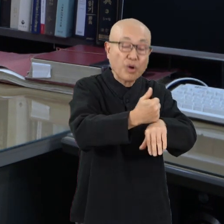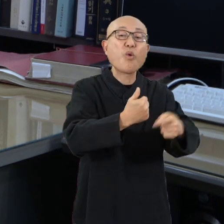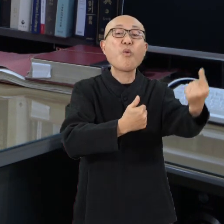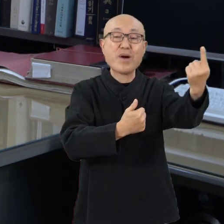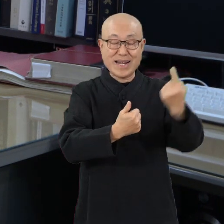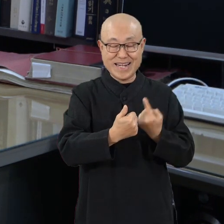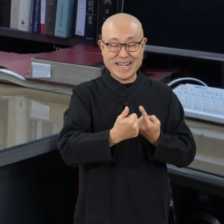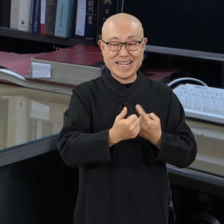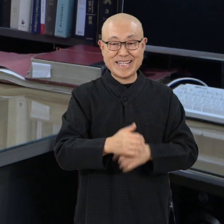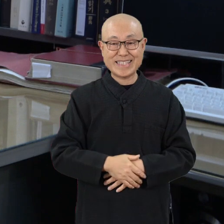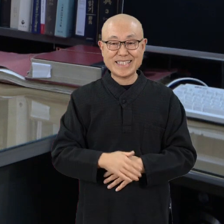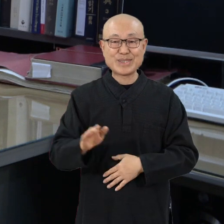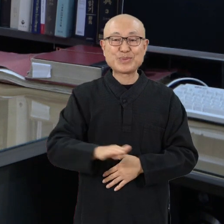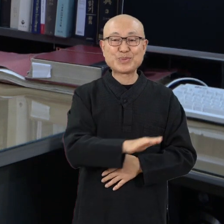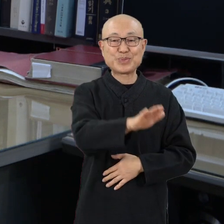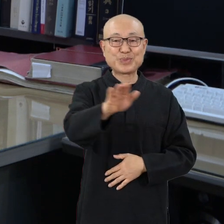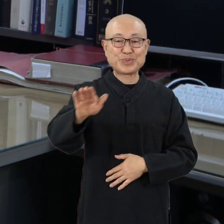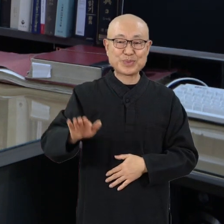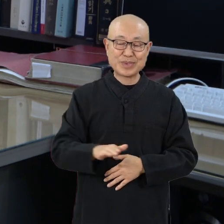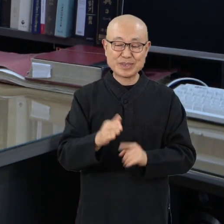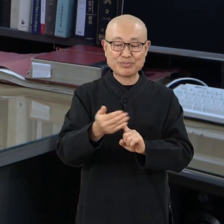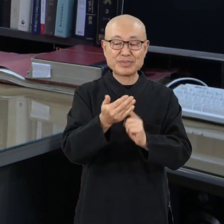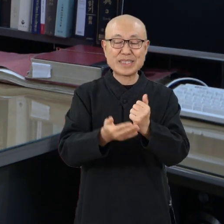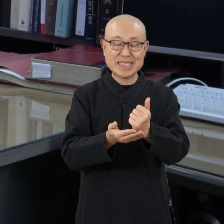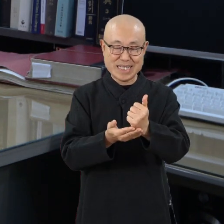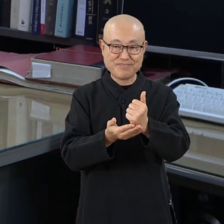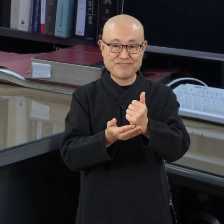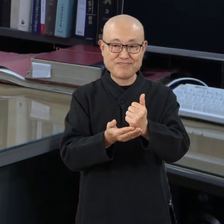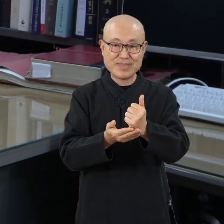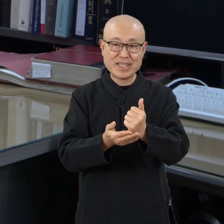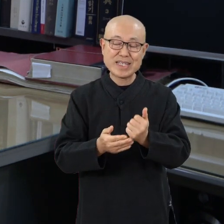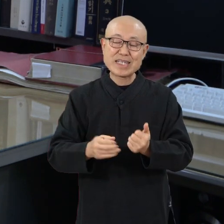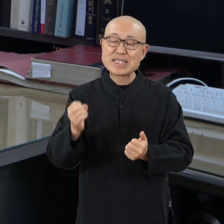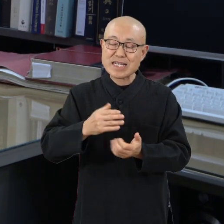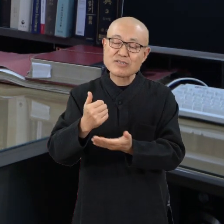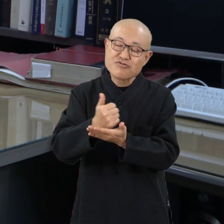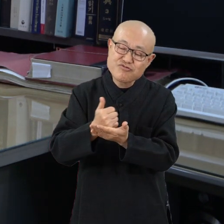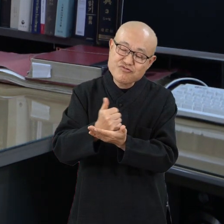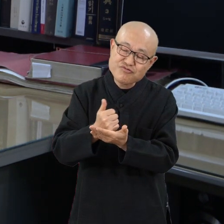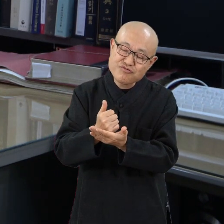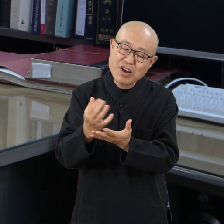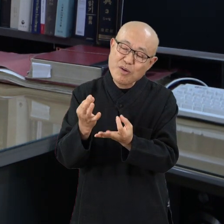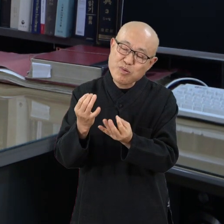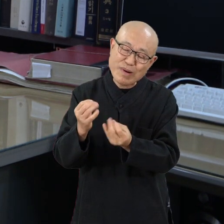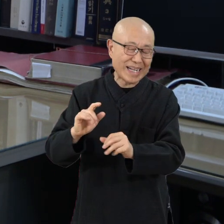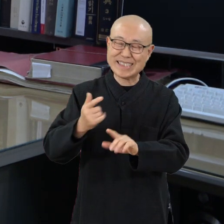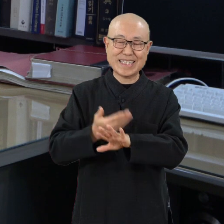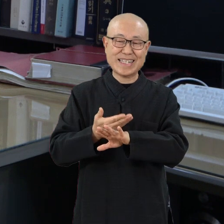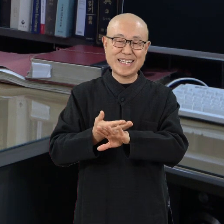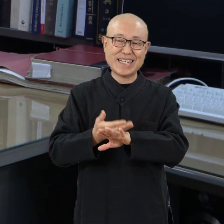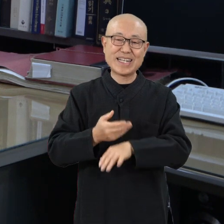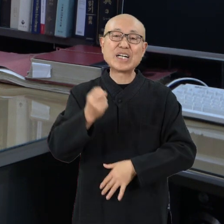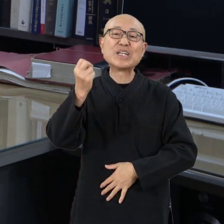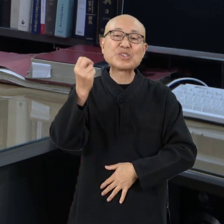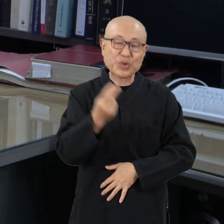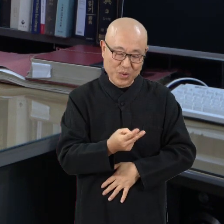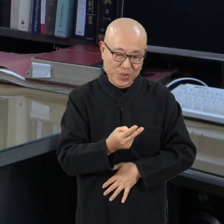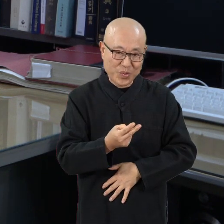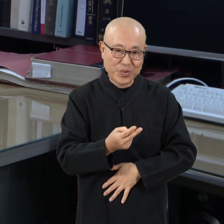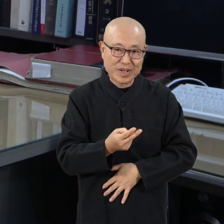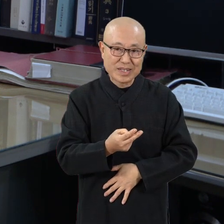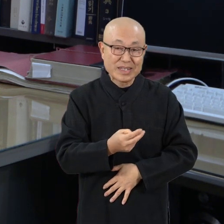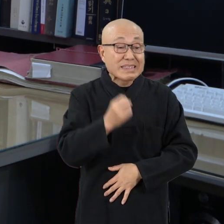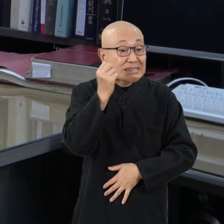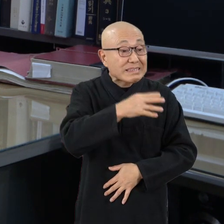돼요. 그래서 우리는 부처님께서는 운명론자도 아니고 또 그렇다고 해서